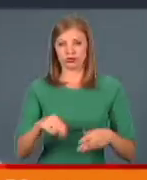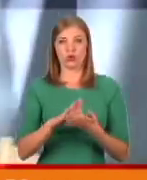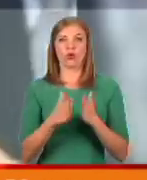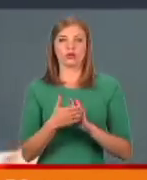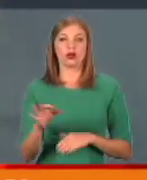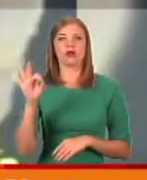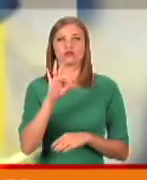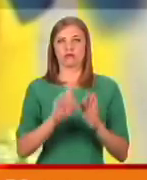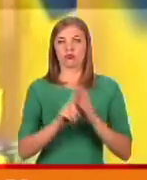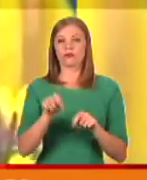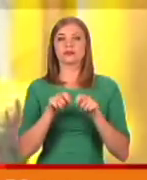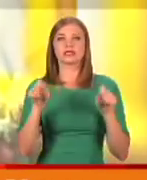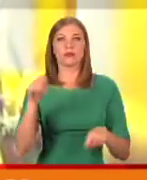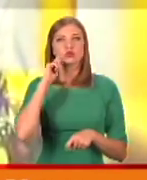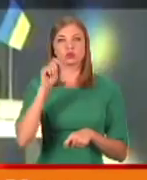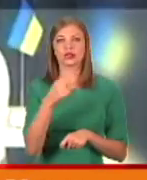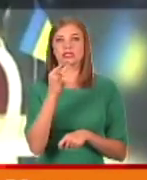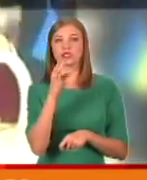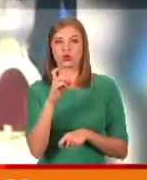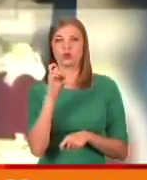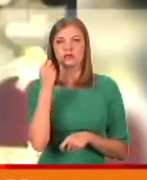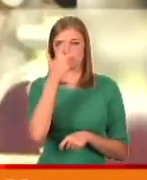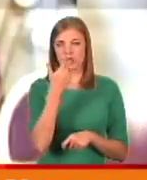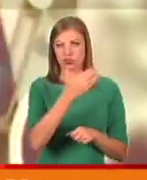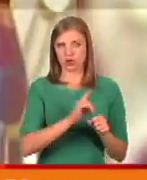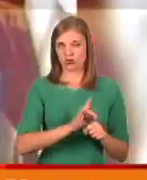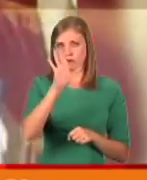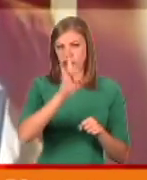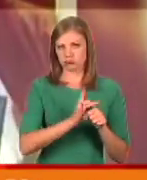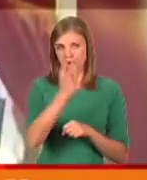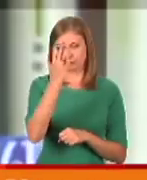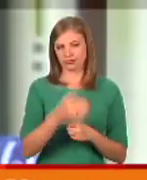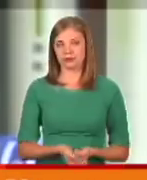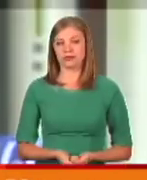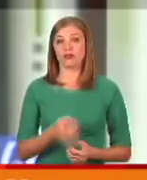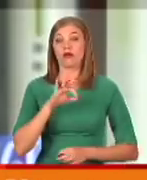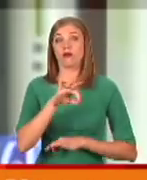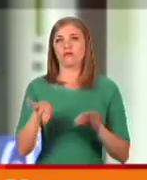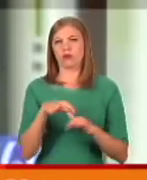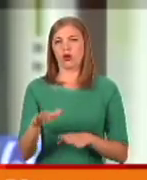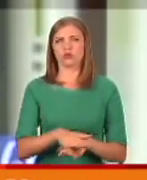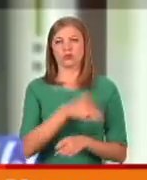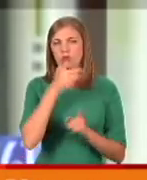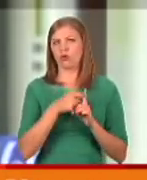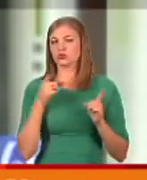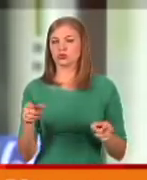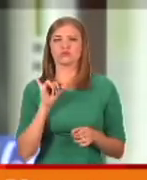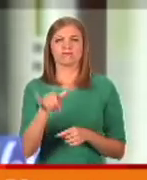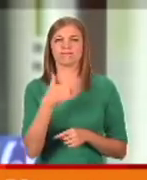контракт про запуск українських циклонів з бразильського космодрому «Алкантара». Проект довгосрочний, він не